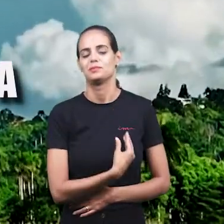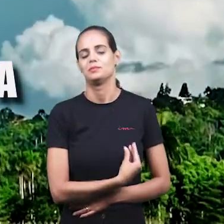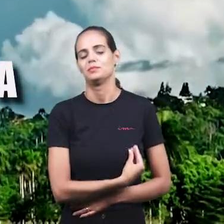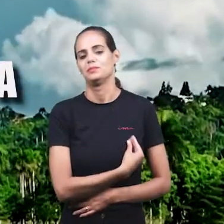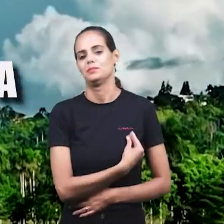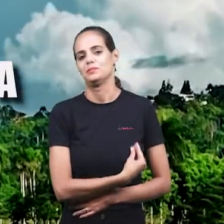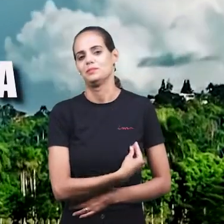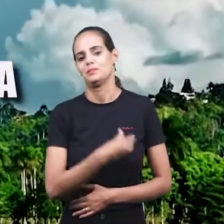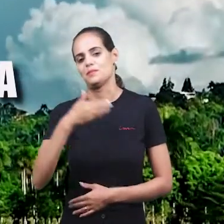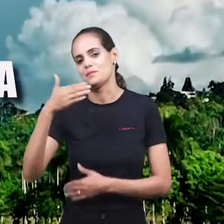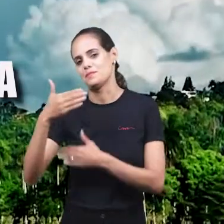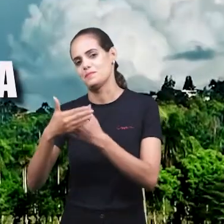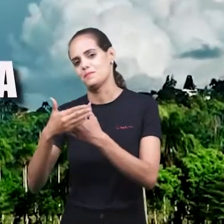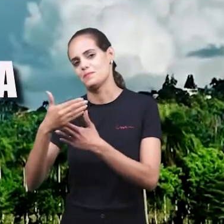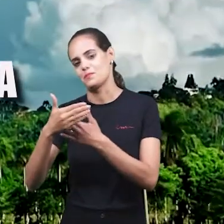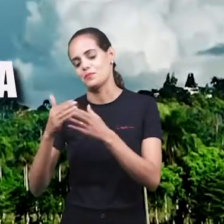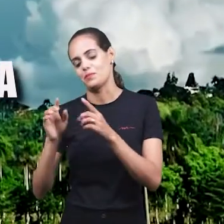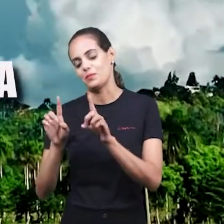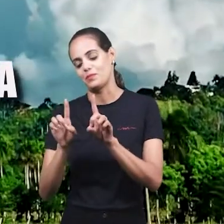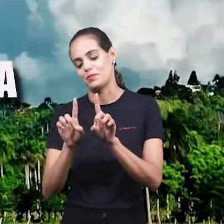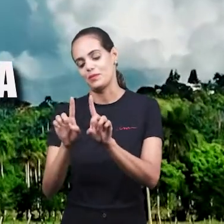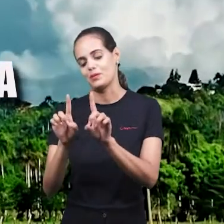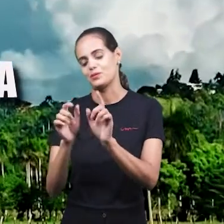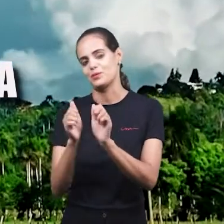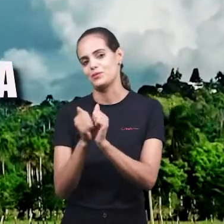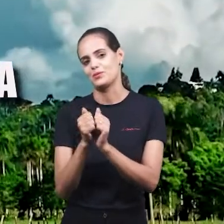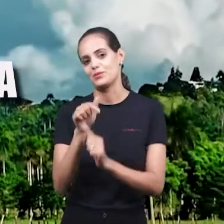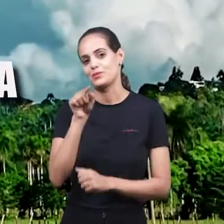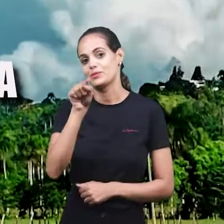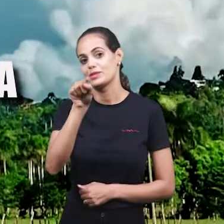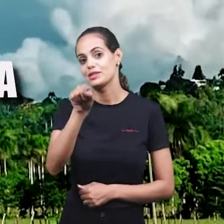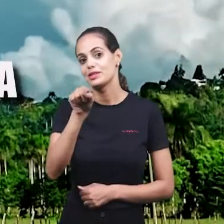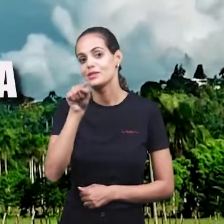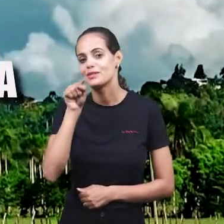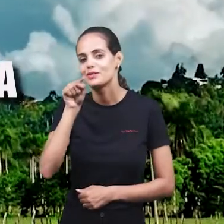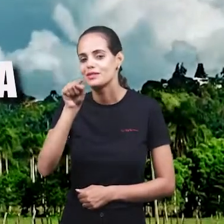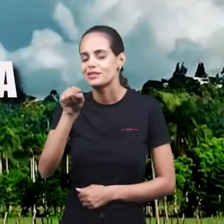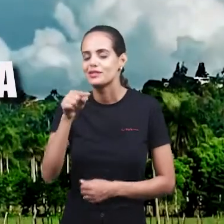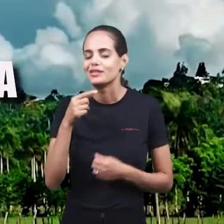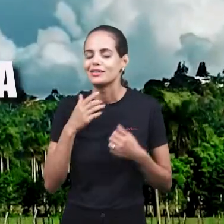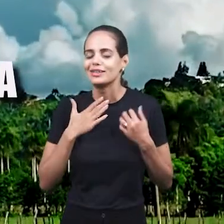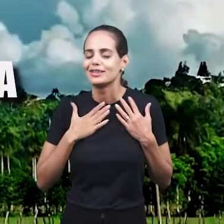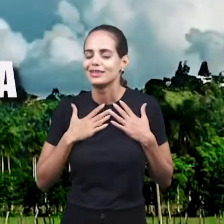Да, с тобой пойдет мое присутствие, чтобы ввести тебя в мой покой.